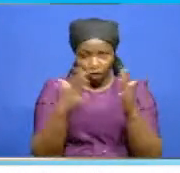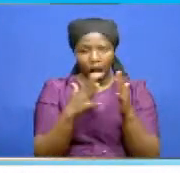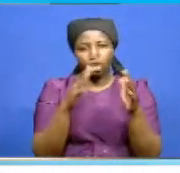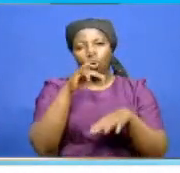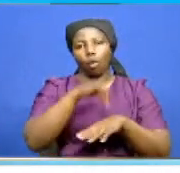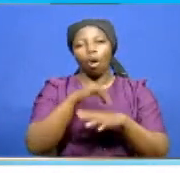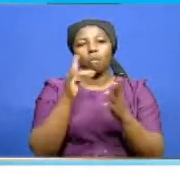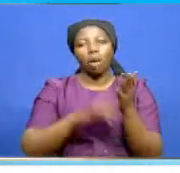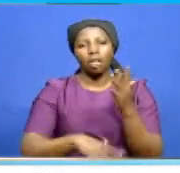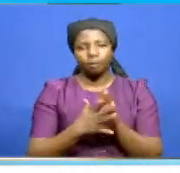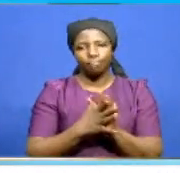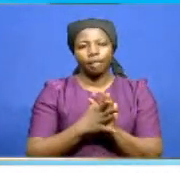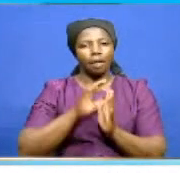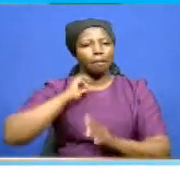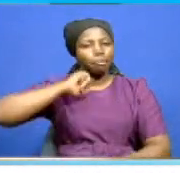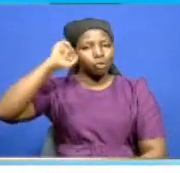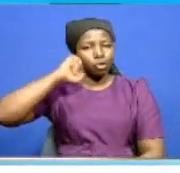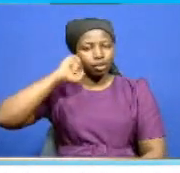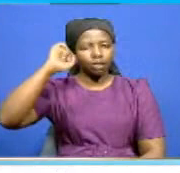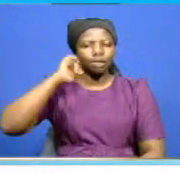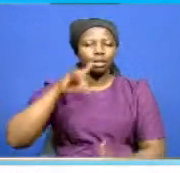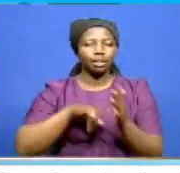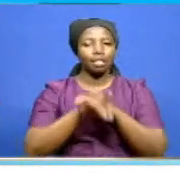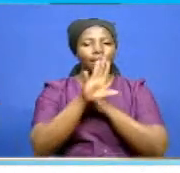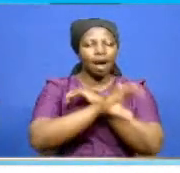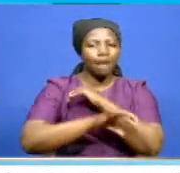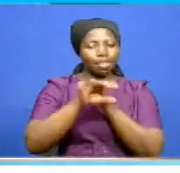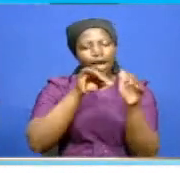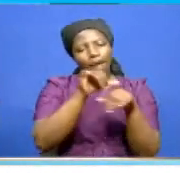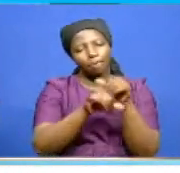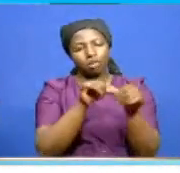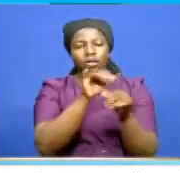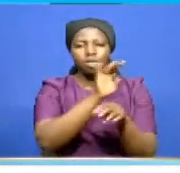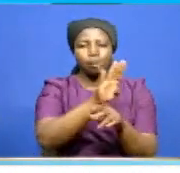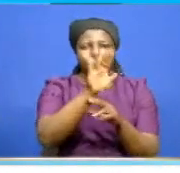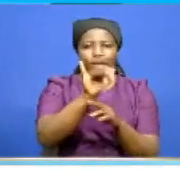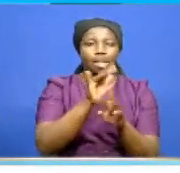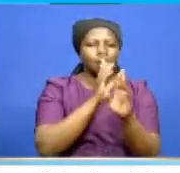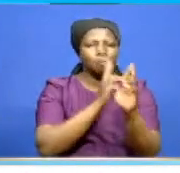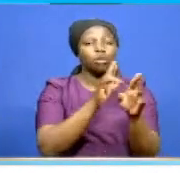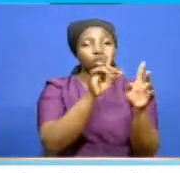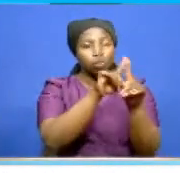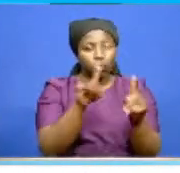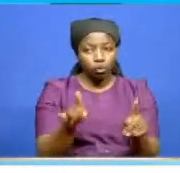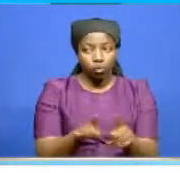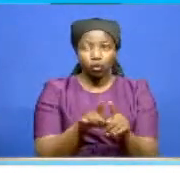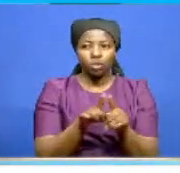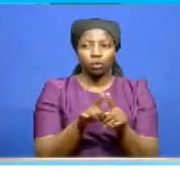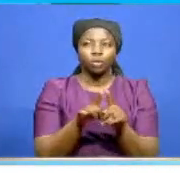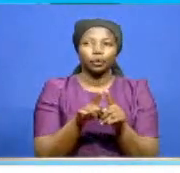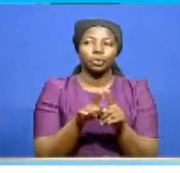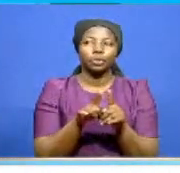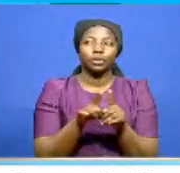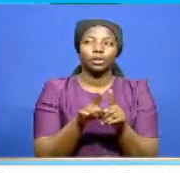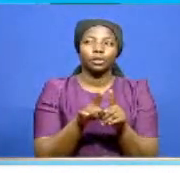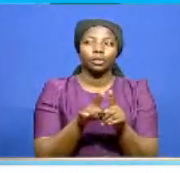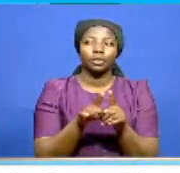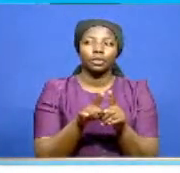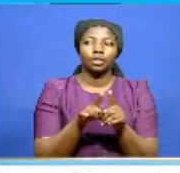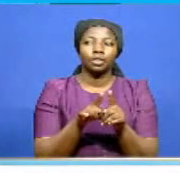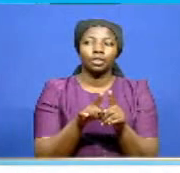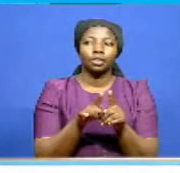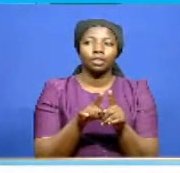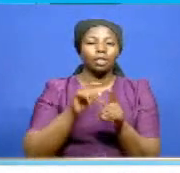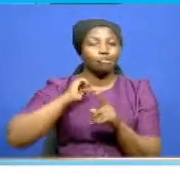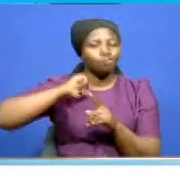na mustakabali wa siasa nchini, kuhusu ripoti ya jopo la maridhiano na vilevile kuhusu siasa za